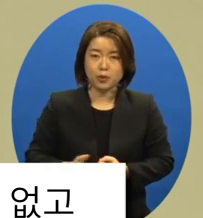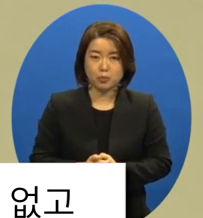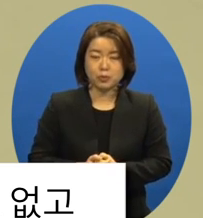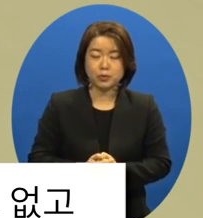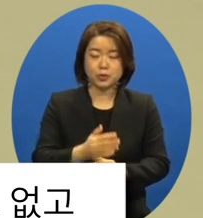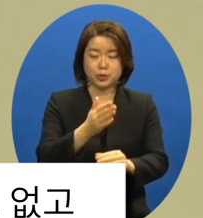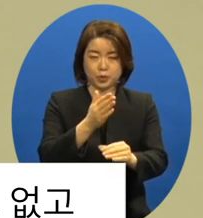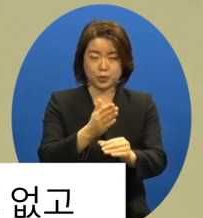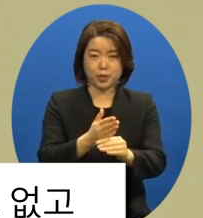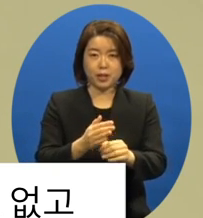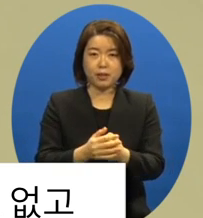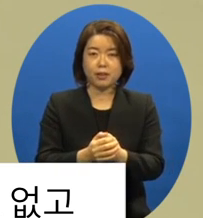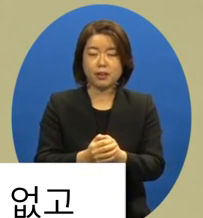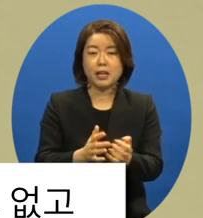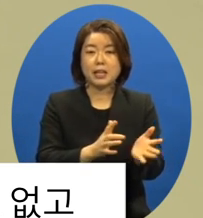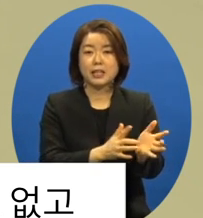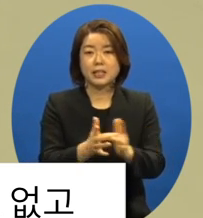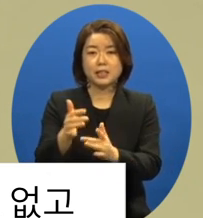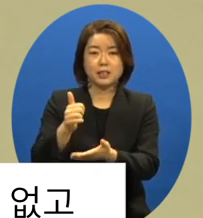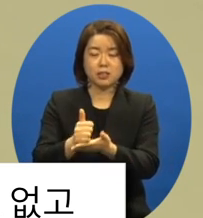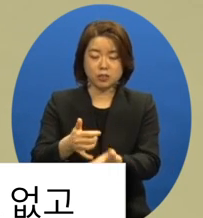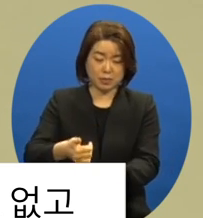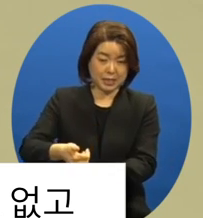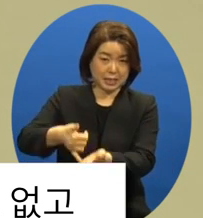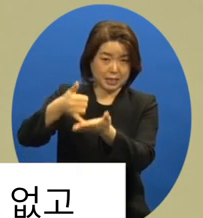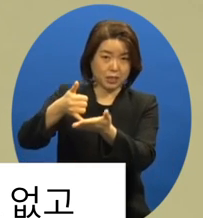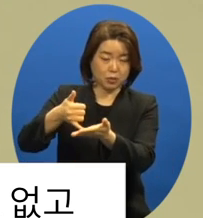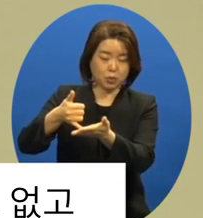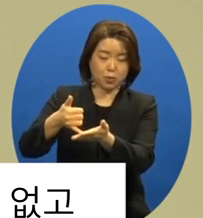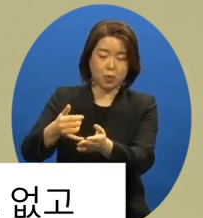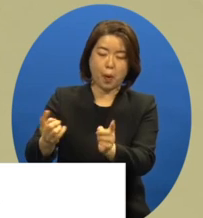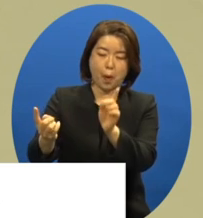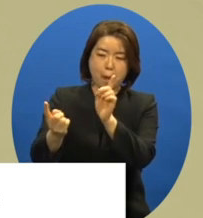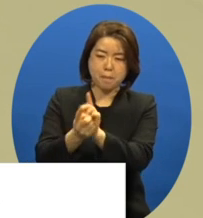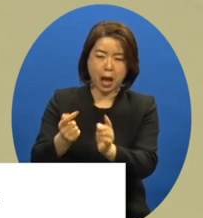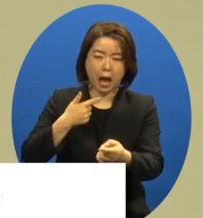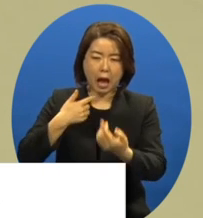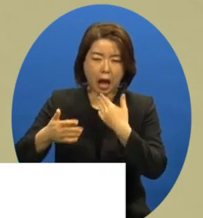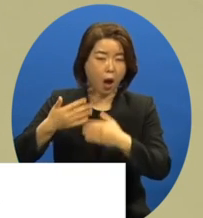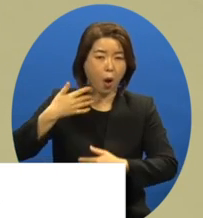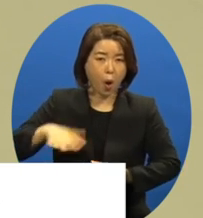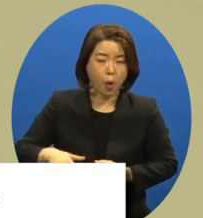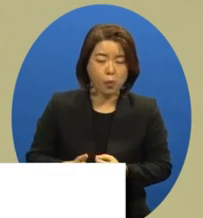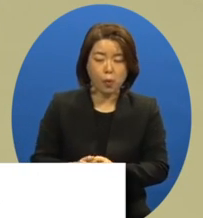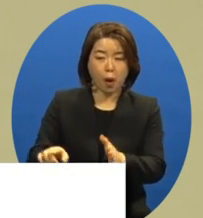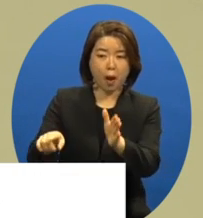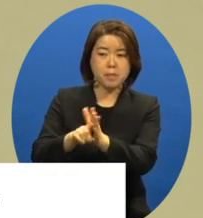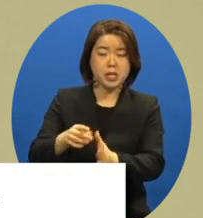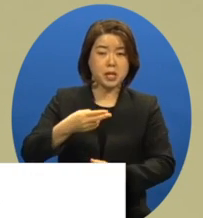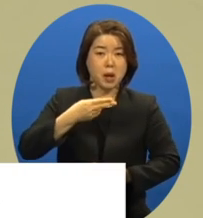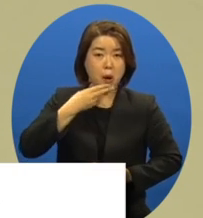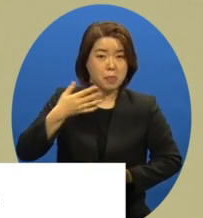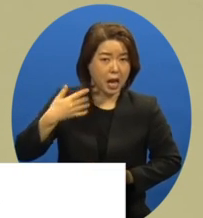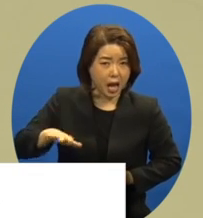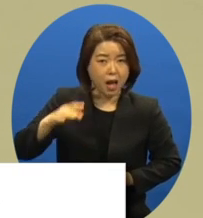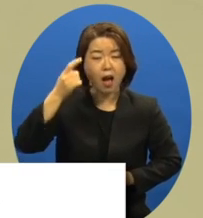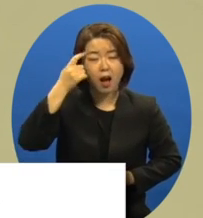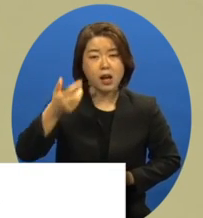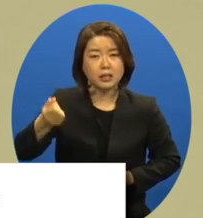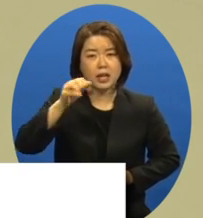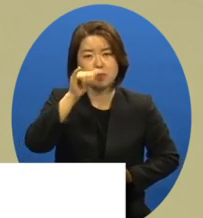여러분 중에는 예수님을 인격적으로 만난 경험도 없고 그런 믿음도 없다고 생각하시는 분들이 있을